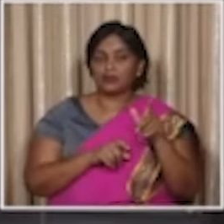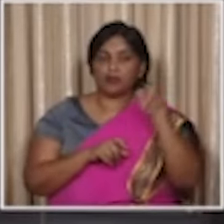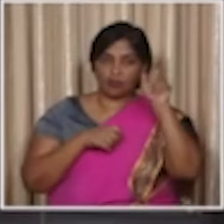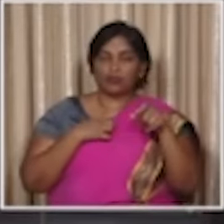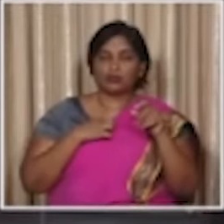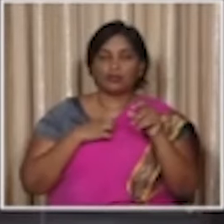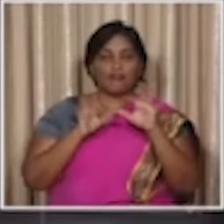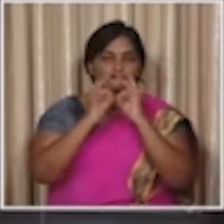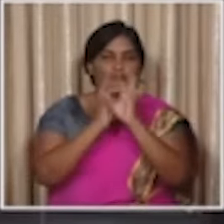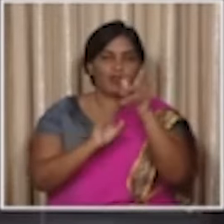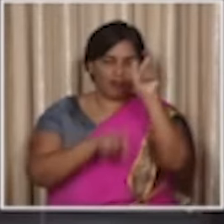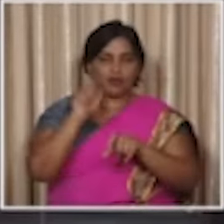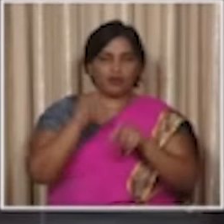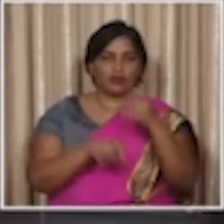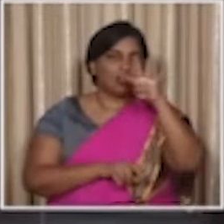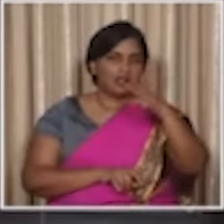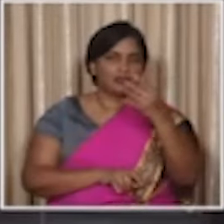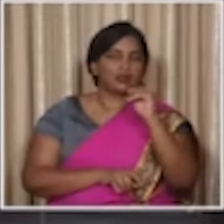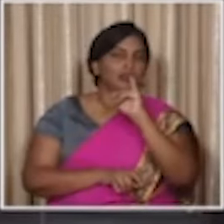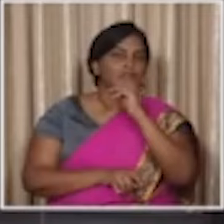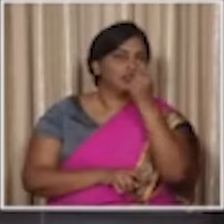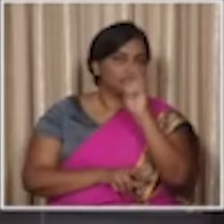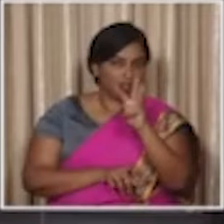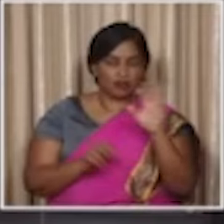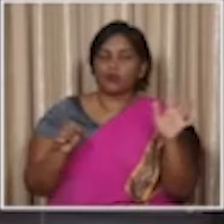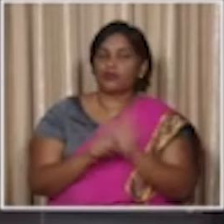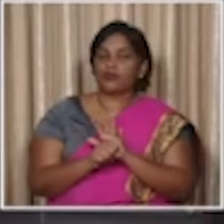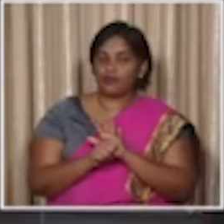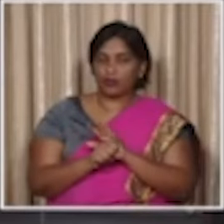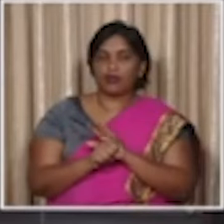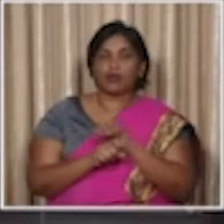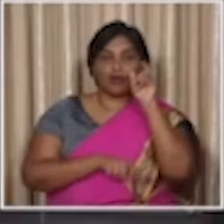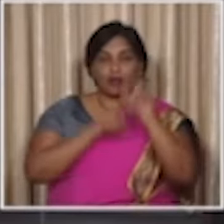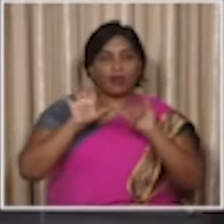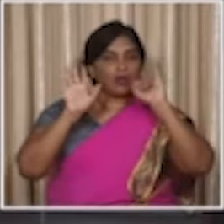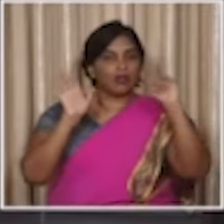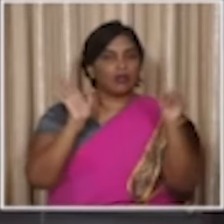වශයෙන් පවුල් වශයෙන් නෙවෙයි පුද්ගලයන් 413කටත් සම්පූර්ණ වශයෙන් පුද්ගලයන්